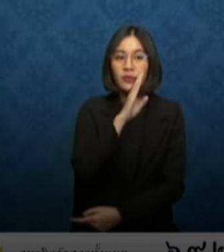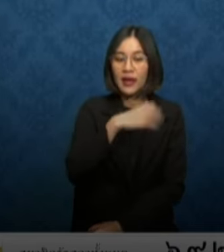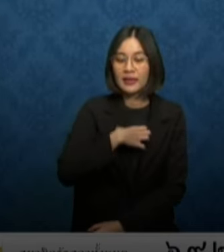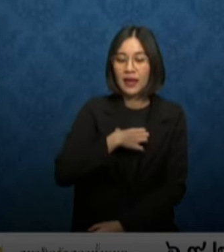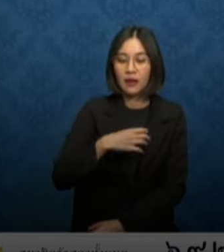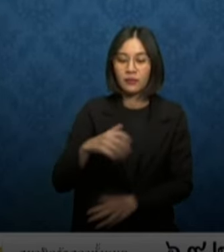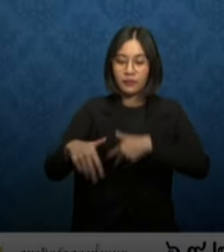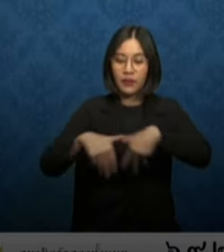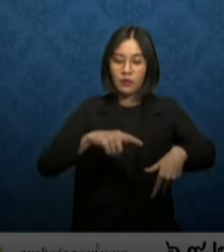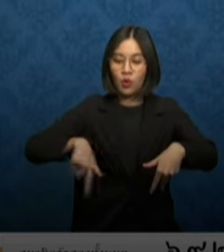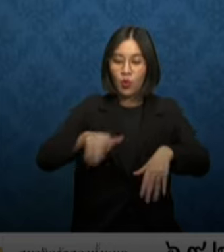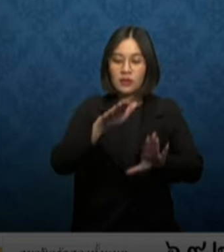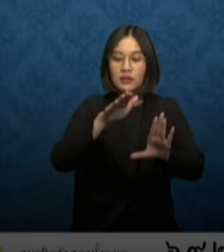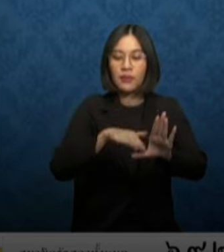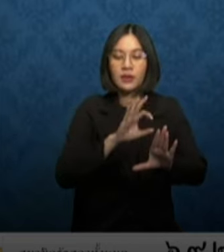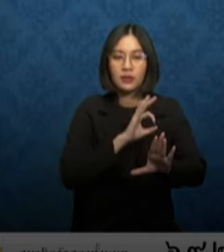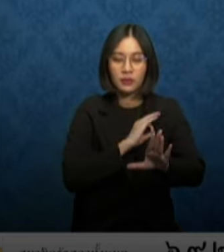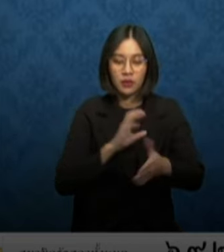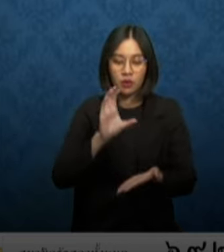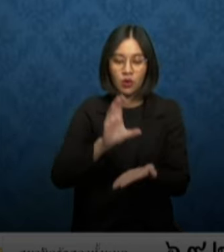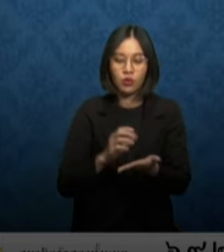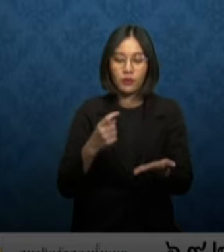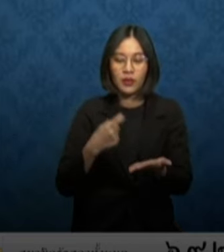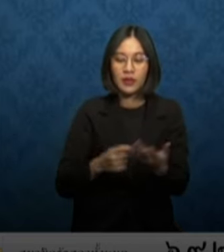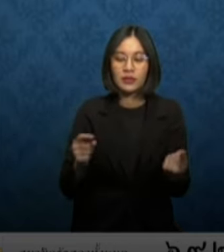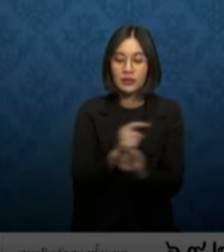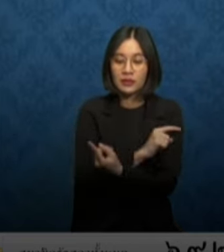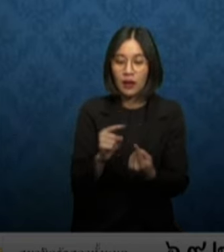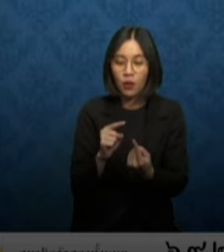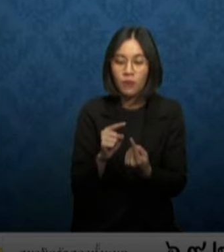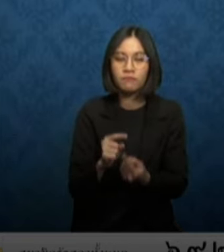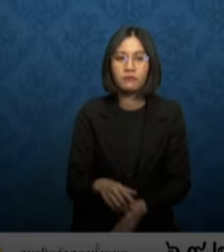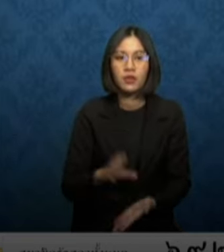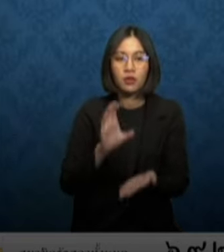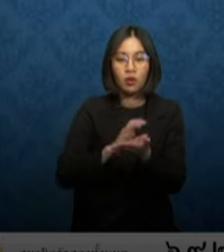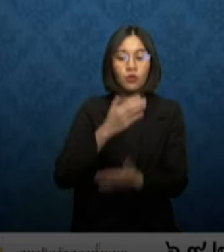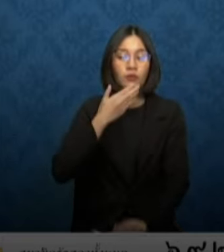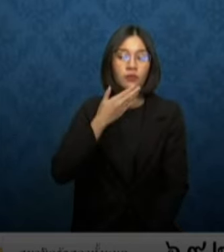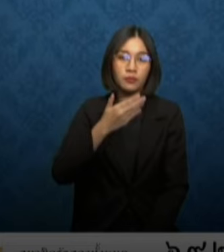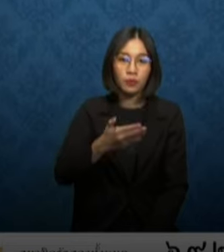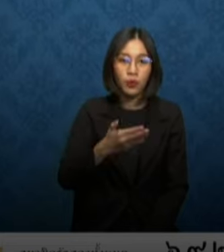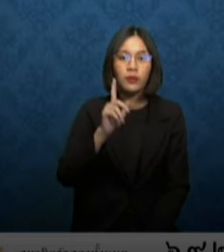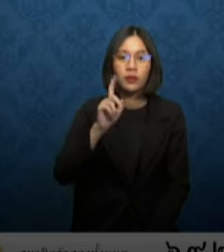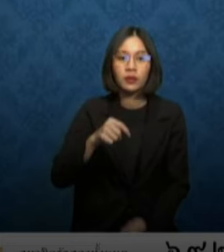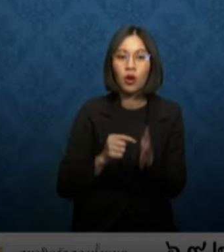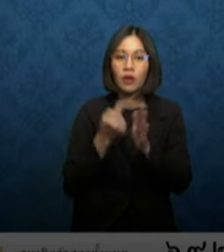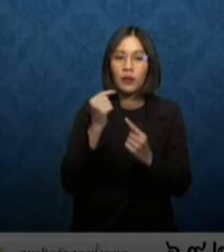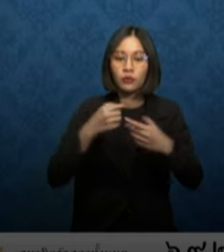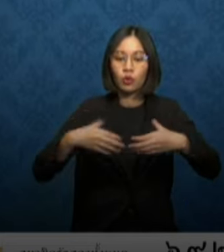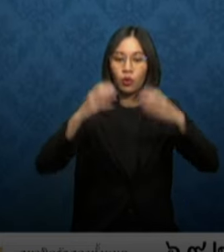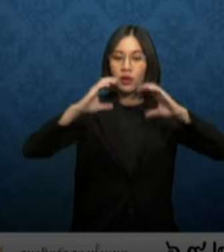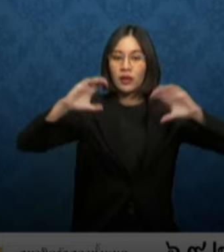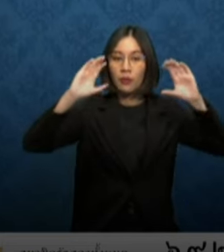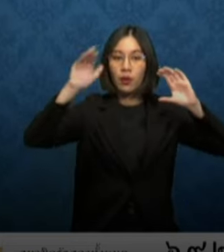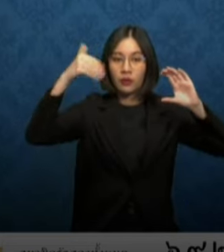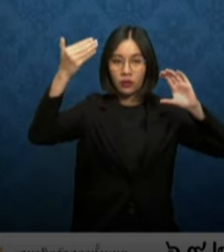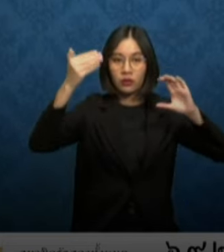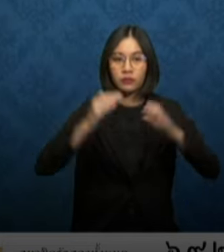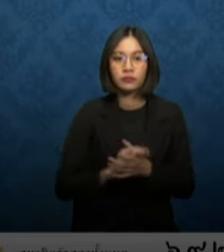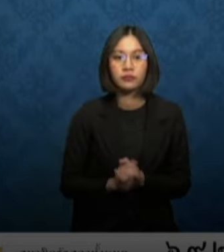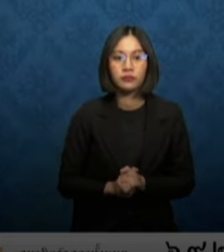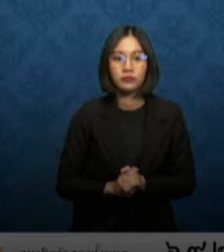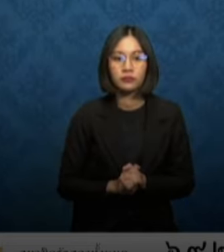ประชาชชนสมัครเป็นสมาชิกกองทุนประกันสังคมเยอะๆกองทุนมีความยั่งยืนต้องเริ่มที่รัฐบาลต้องเริ่มที่ตัว